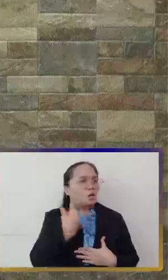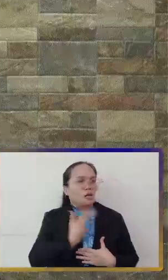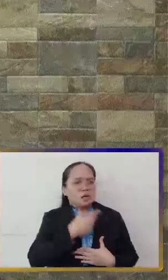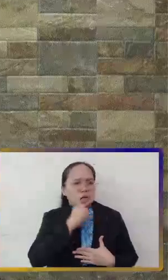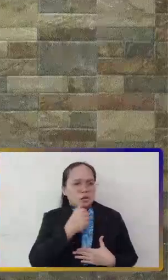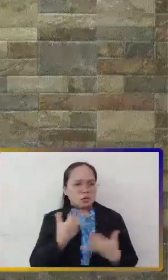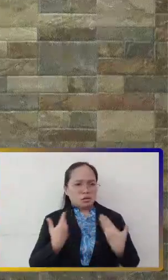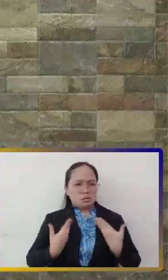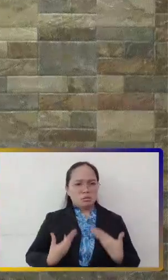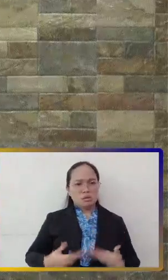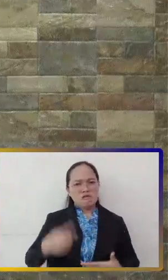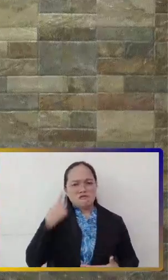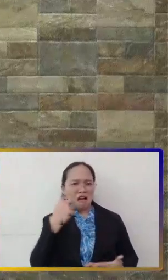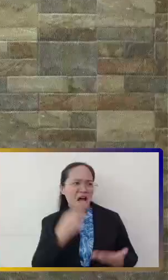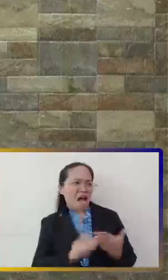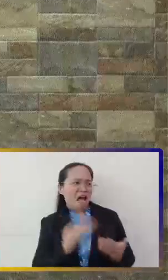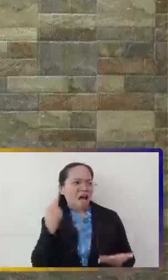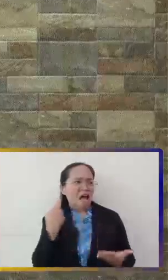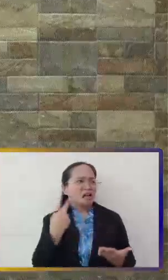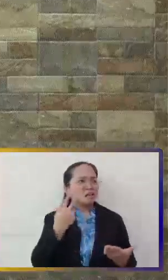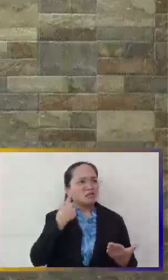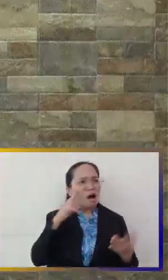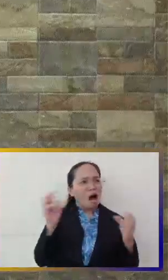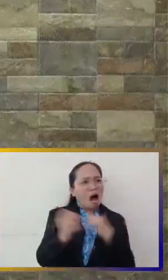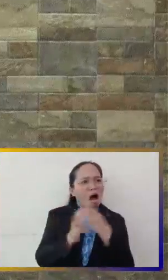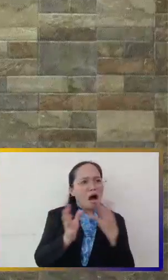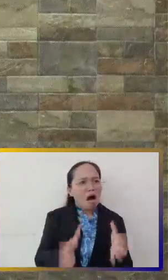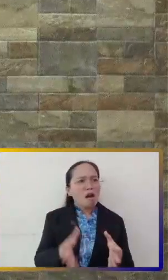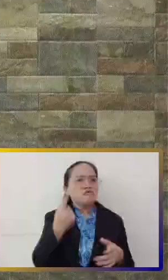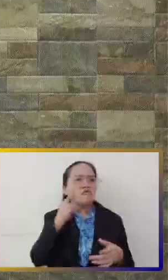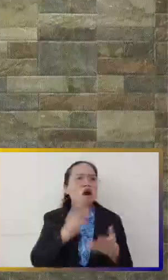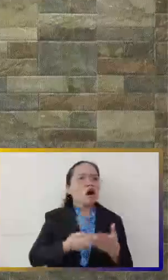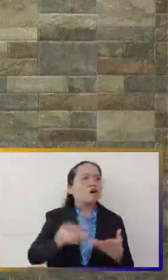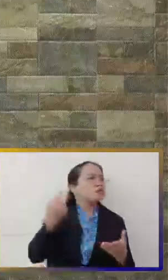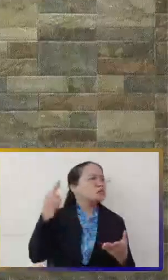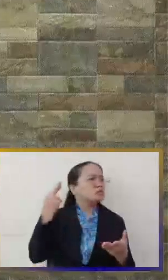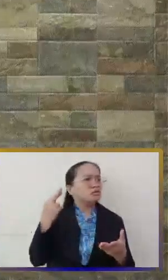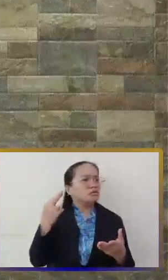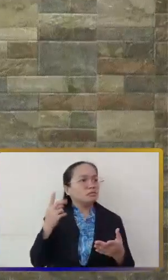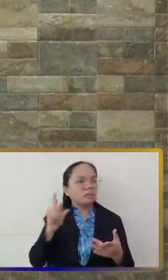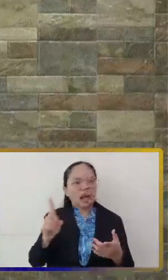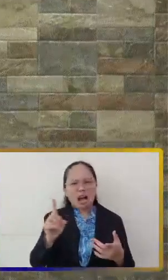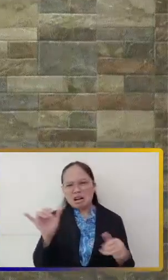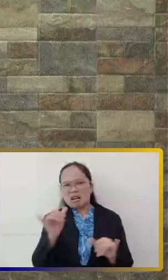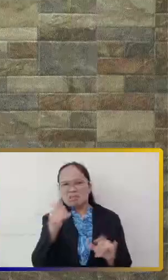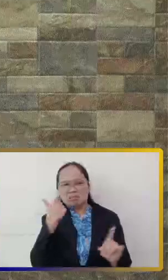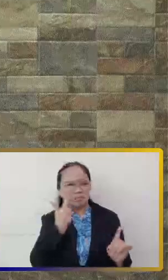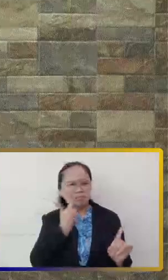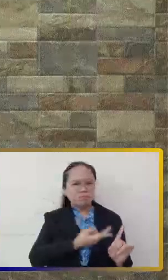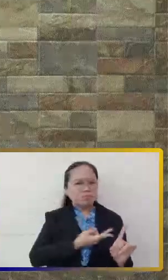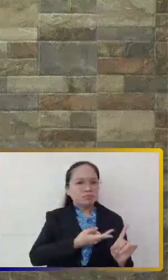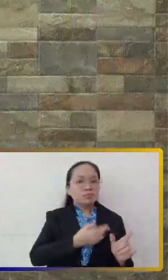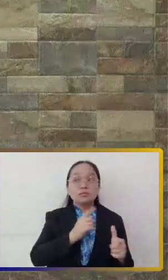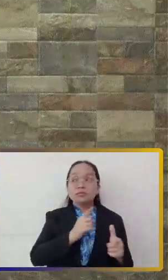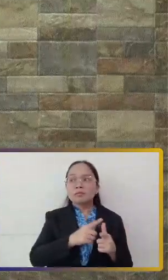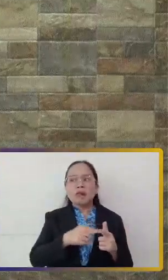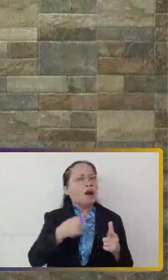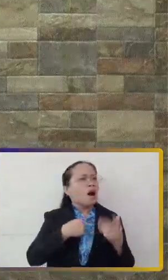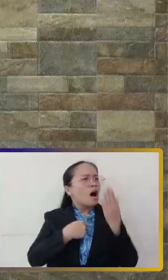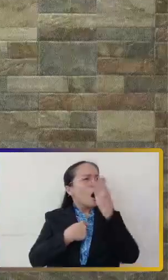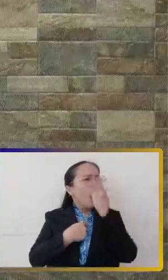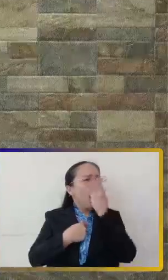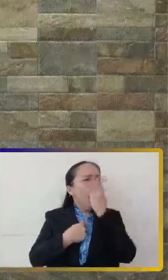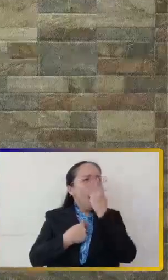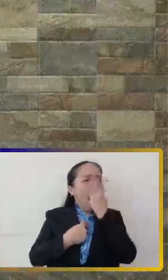etong kasuotan niya, pang mayaman yan, pang opisyal yan, pang mayaman yan, etong isa. Kaya wala, hindi ako magsisimba dyan kasi wala akong